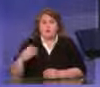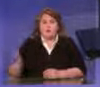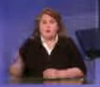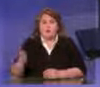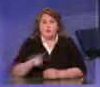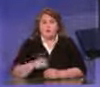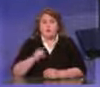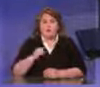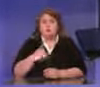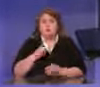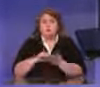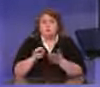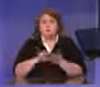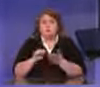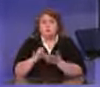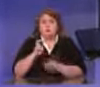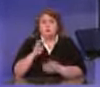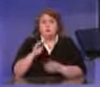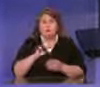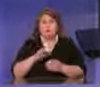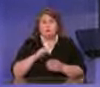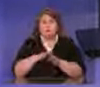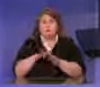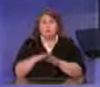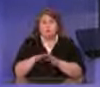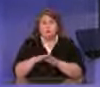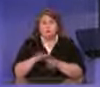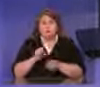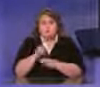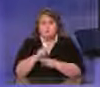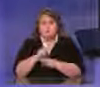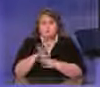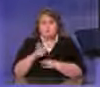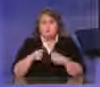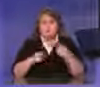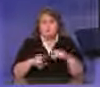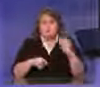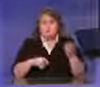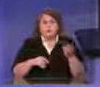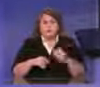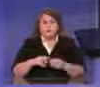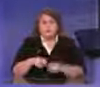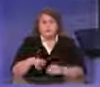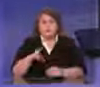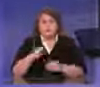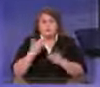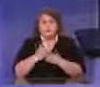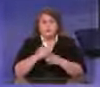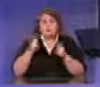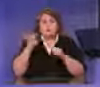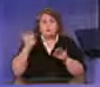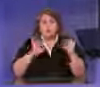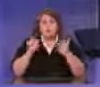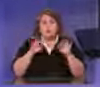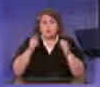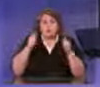нас написано, как выполнять задание. И на этой стороне, а чаще всего данные графики, схемы,